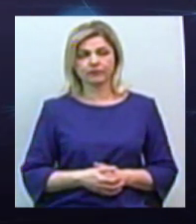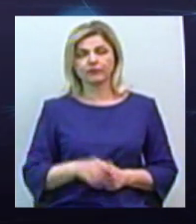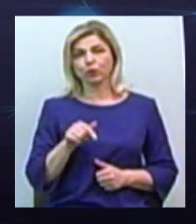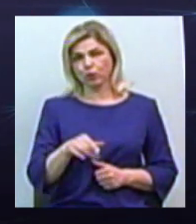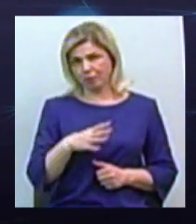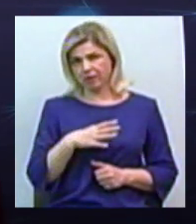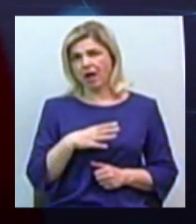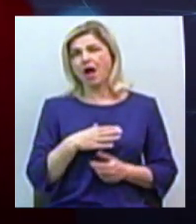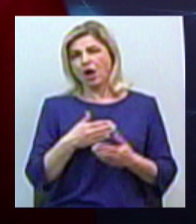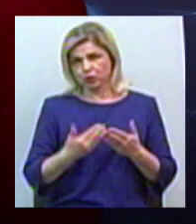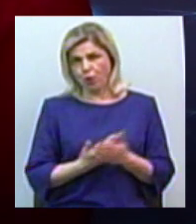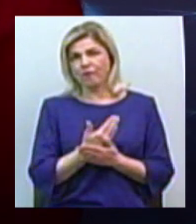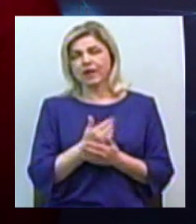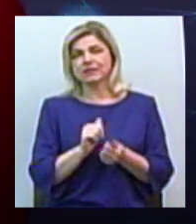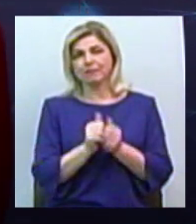влади.